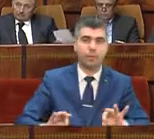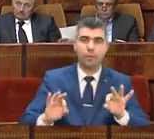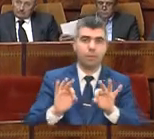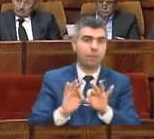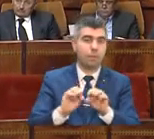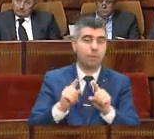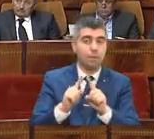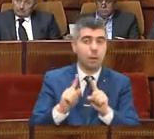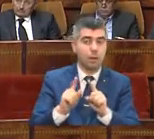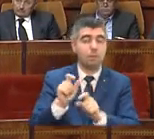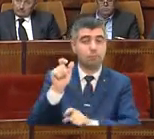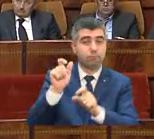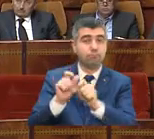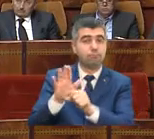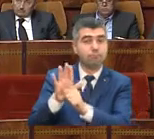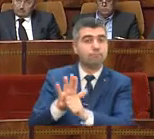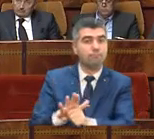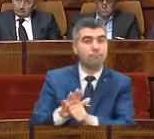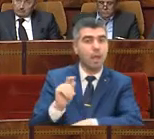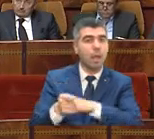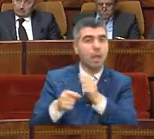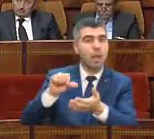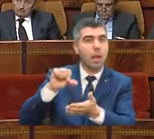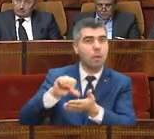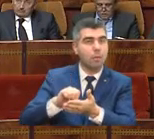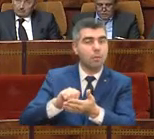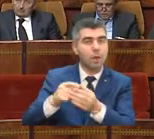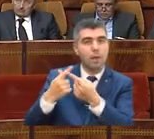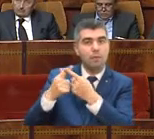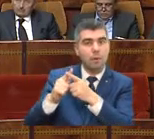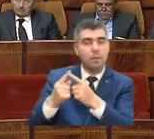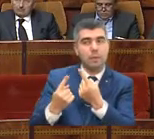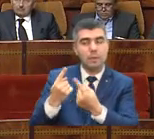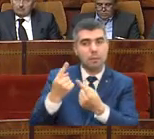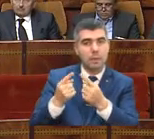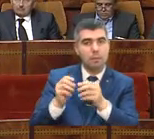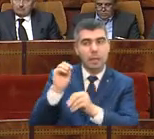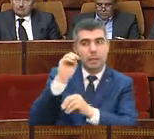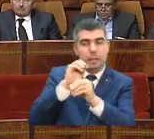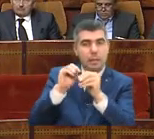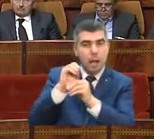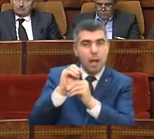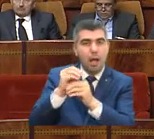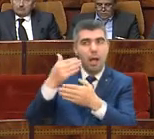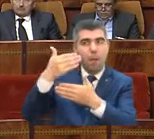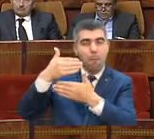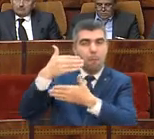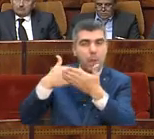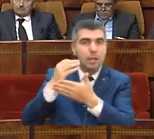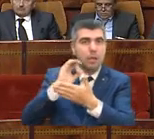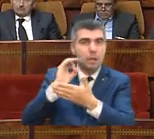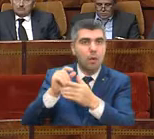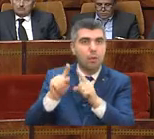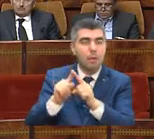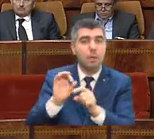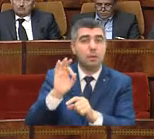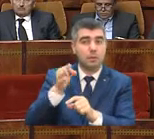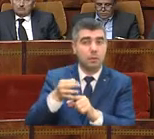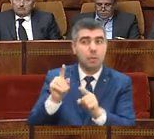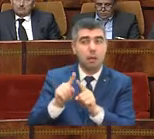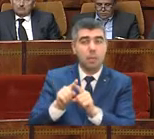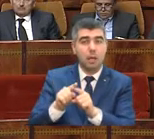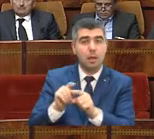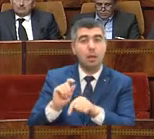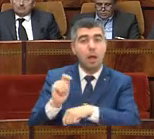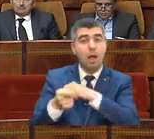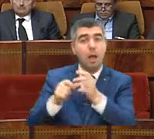العالم القروي. حنا ملي ما كنخرجوش القوانين التنظيمية حول رخص الإصلاح ورخص التسوية كنشجعوا الهجرة من القرية للمدينة،